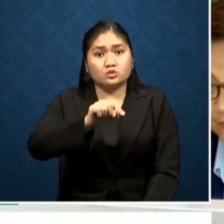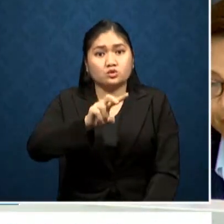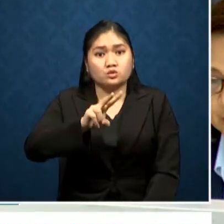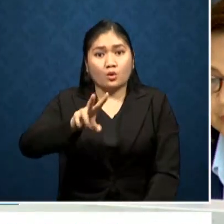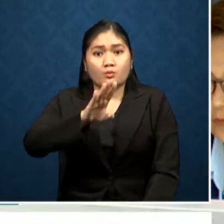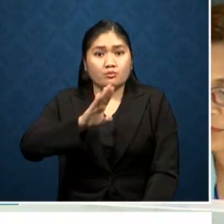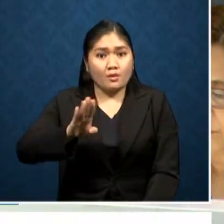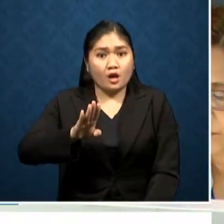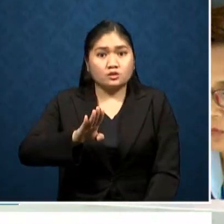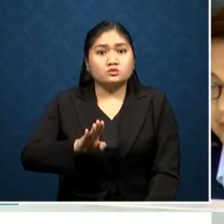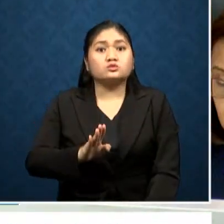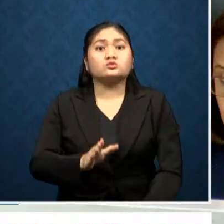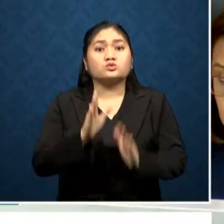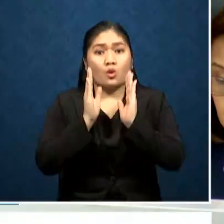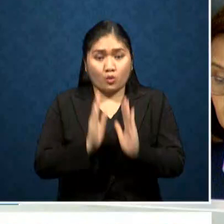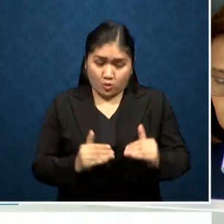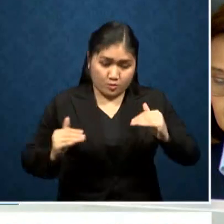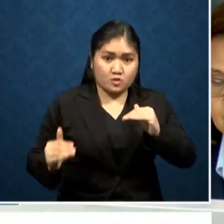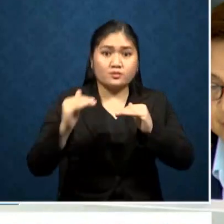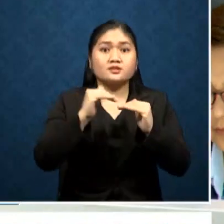22 บาทตอบพระชากรผู้มีสิต